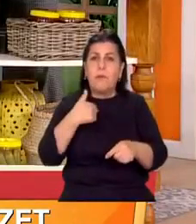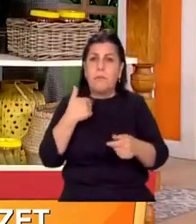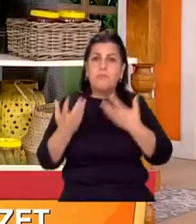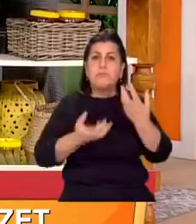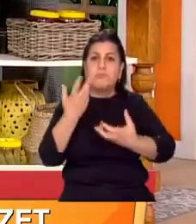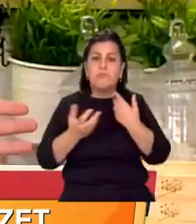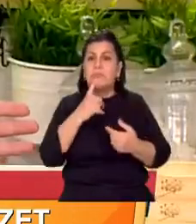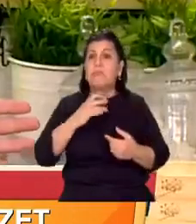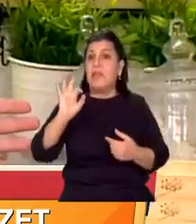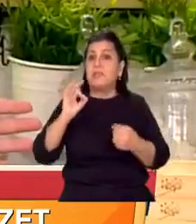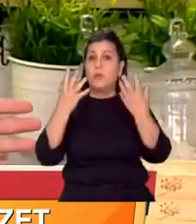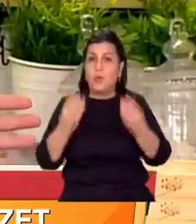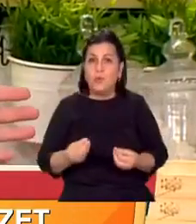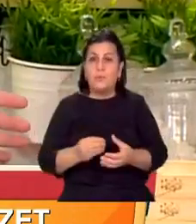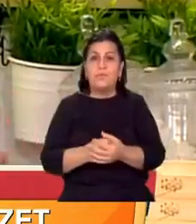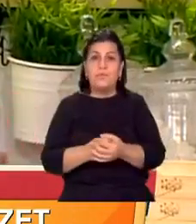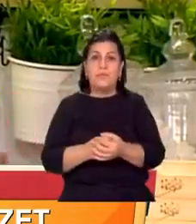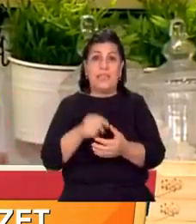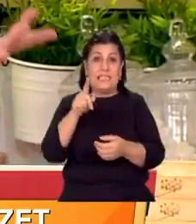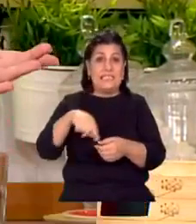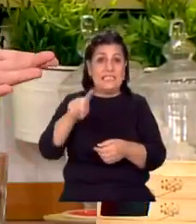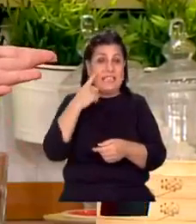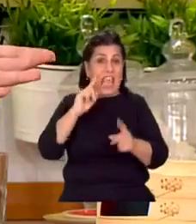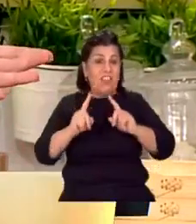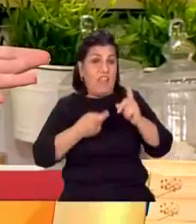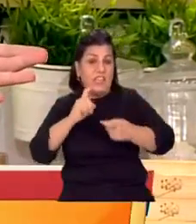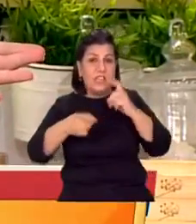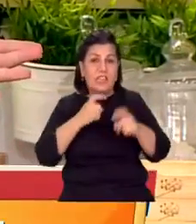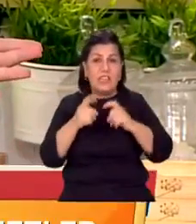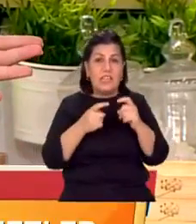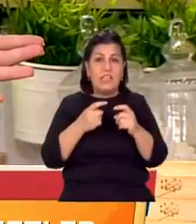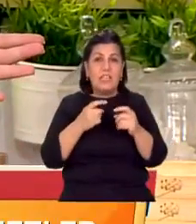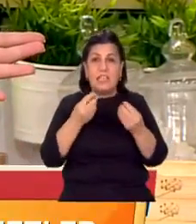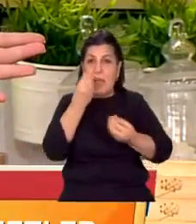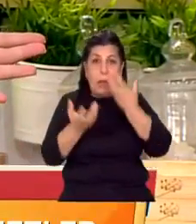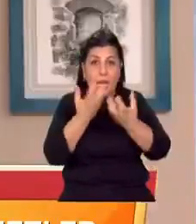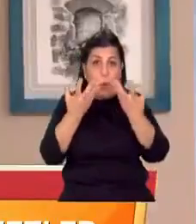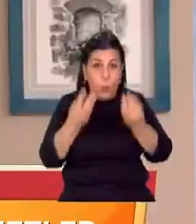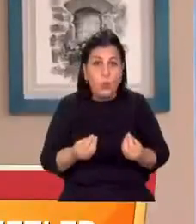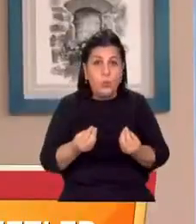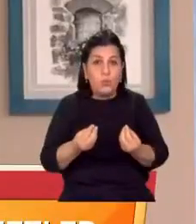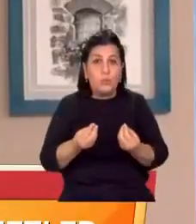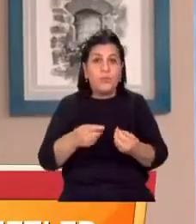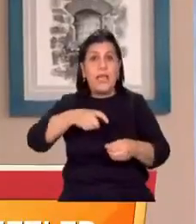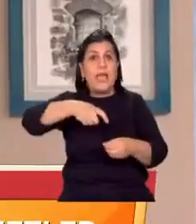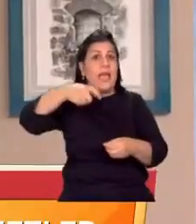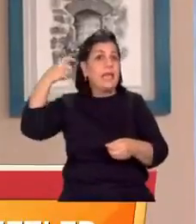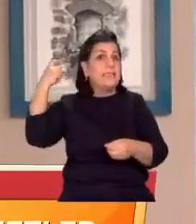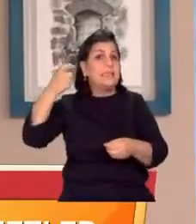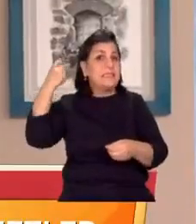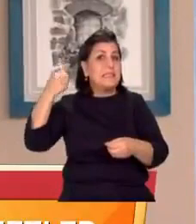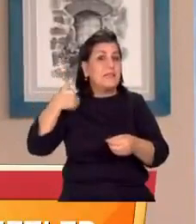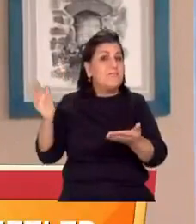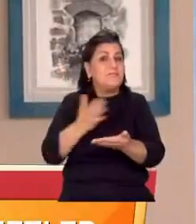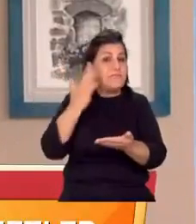olur böyle eski kaynaklara dayanmayan ama sizin keşfettiğiniz yemekler oluyor mu aslında eski kaynaklardan da